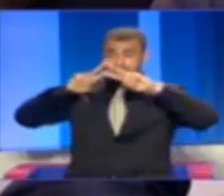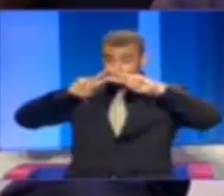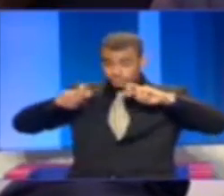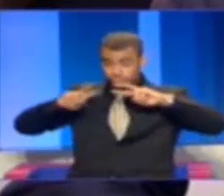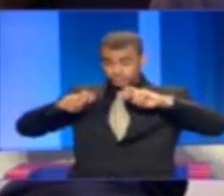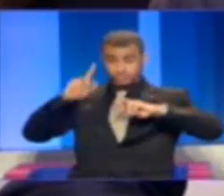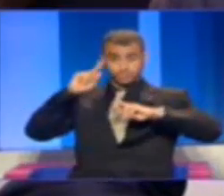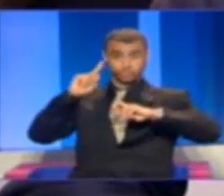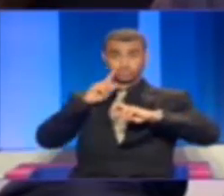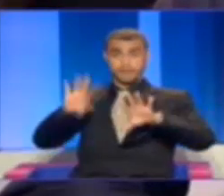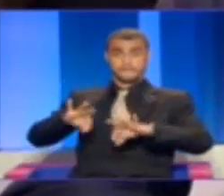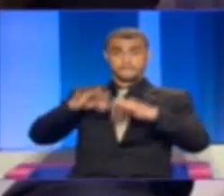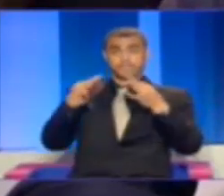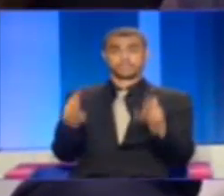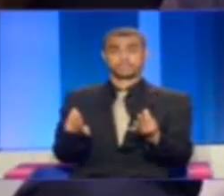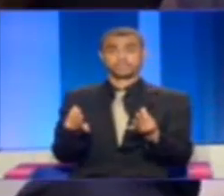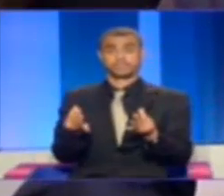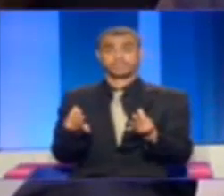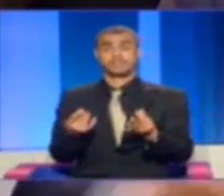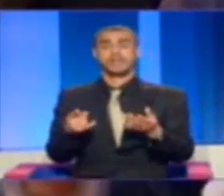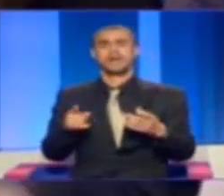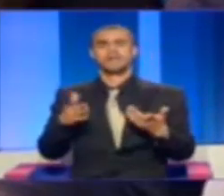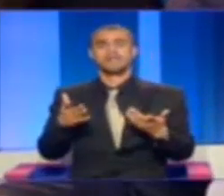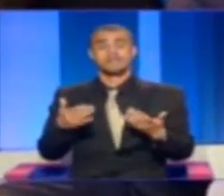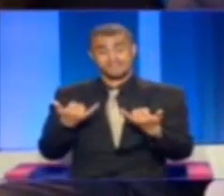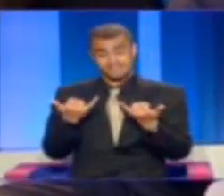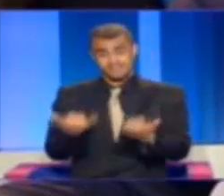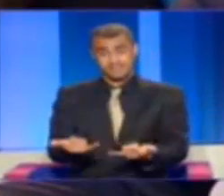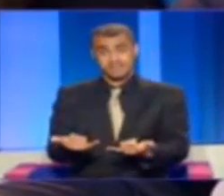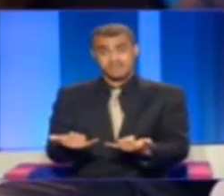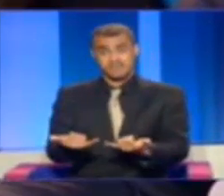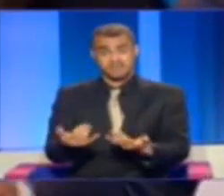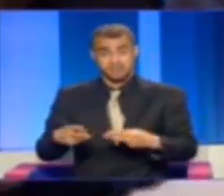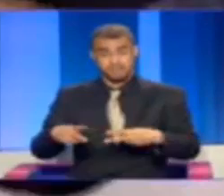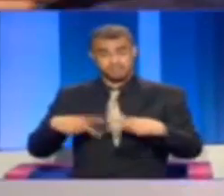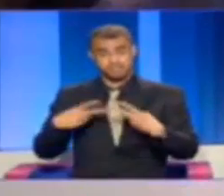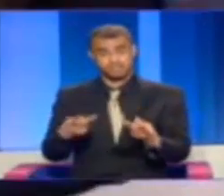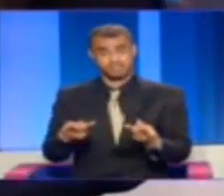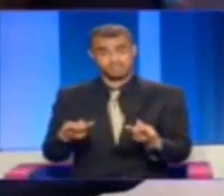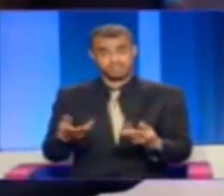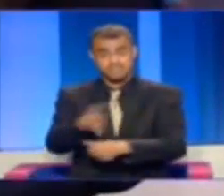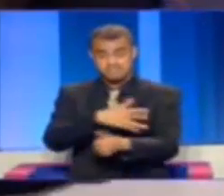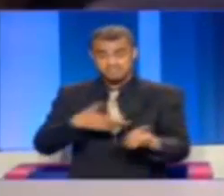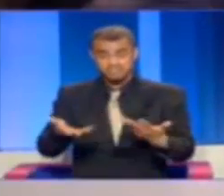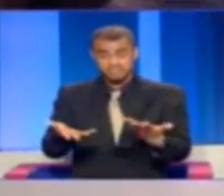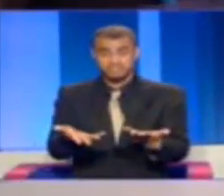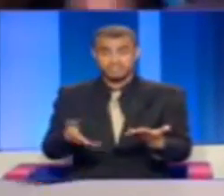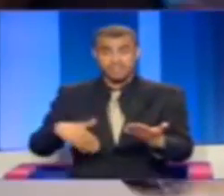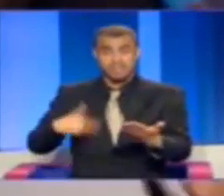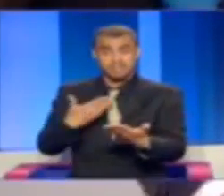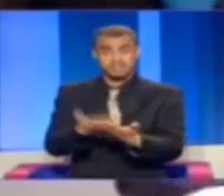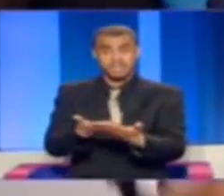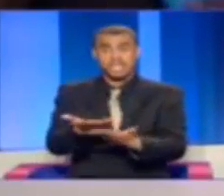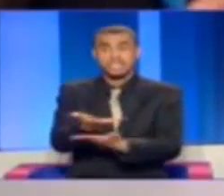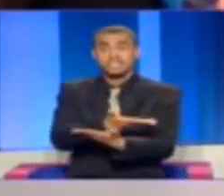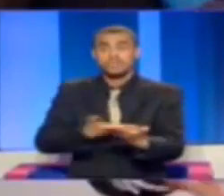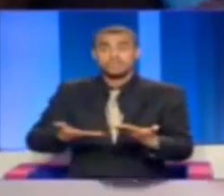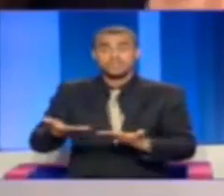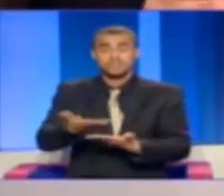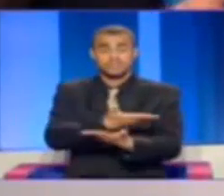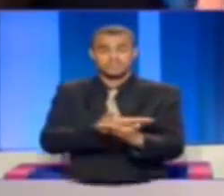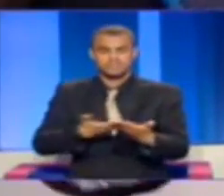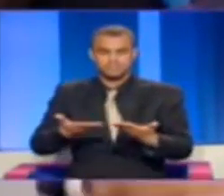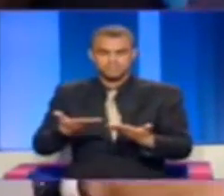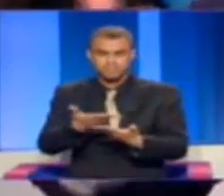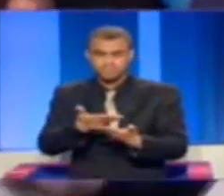الأطفال. هذه المسألة هذه غتكون عملية، لأنه كاين واقع، دابا كاين واقع خاصو هذا الواقع هذا